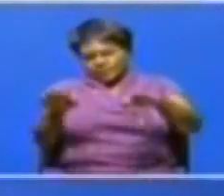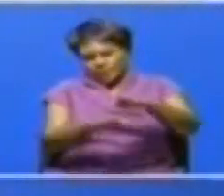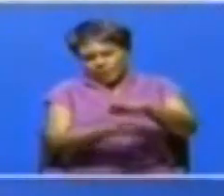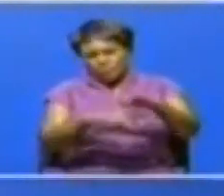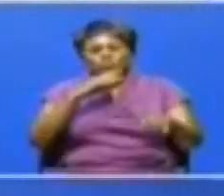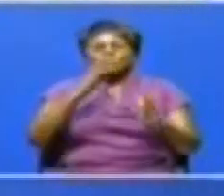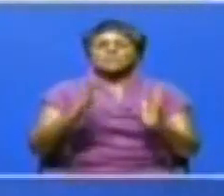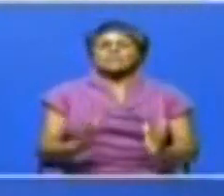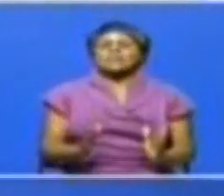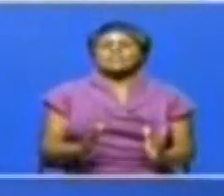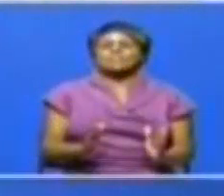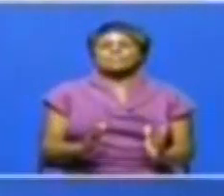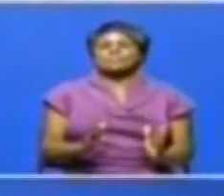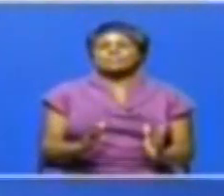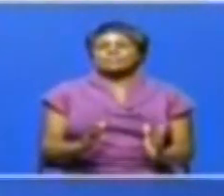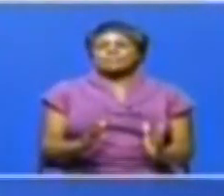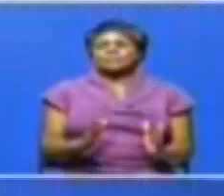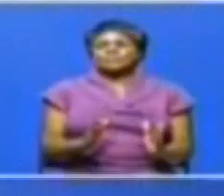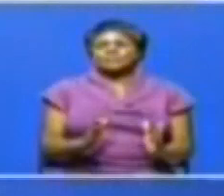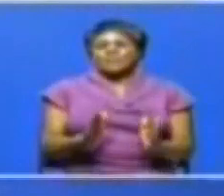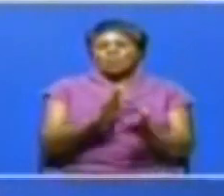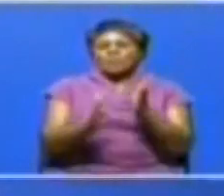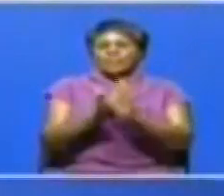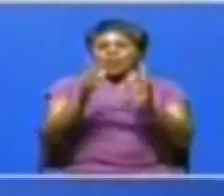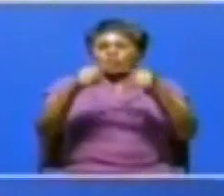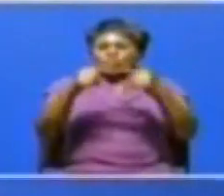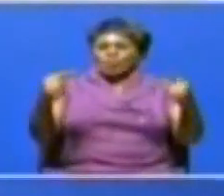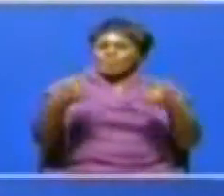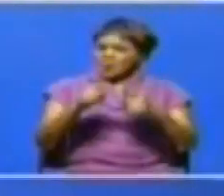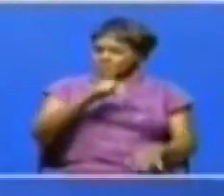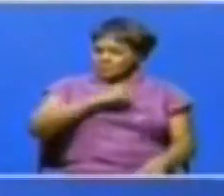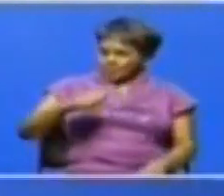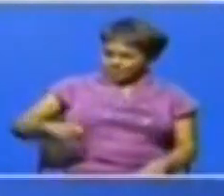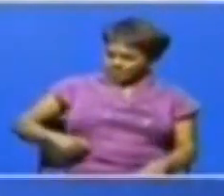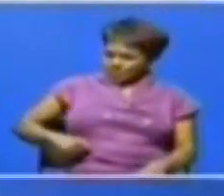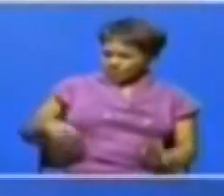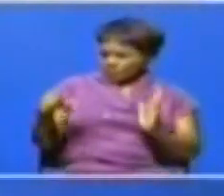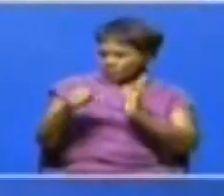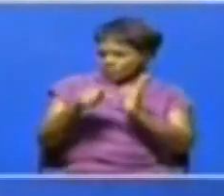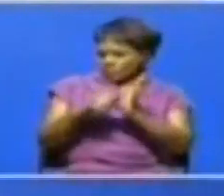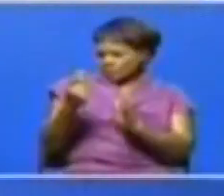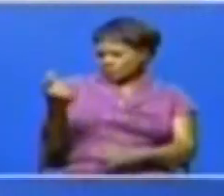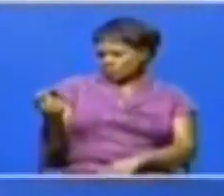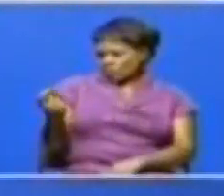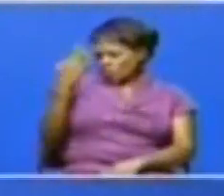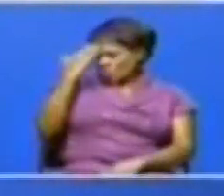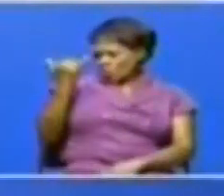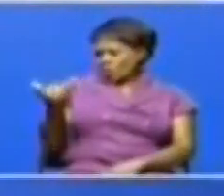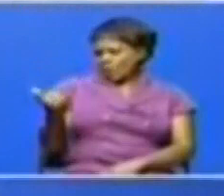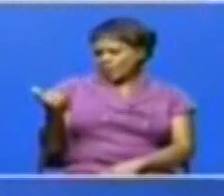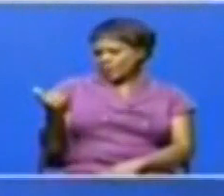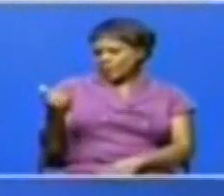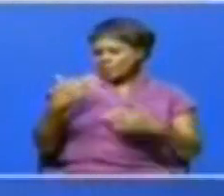speaker Cheboi ambaye ameingia bila kupingwa. Lakini kule kwa Senate kulikuwa na tatizo kidogo, kwa vile wale